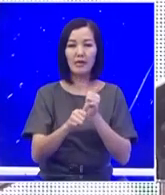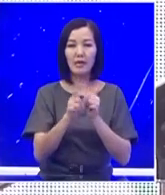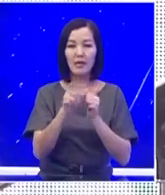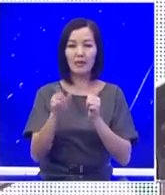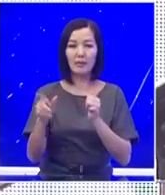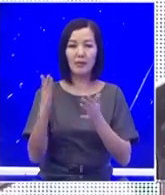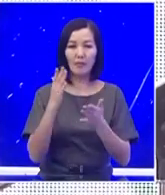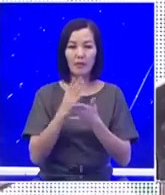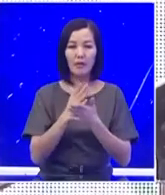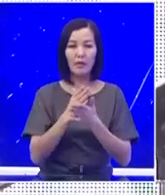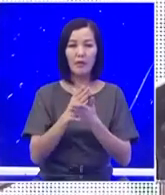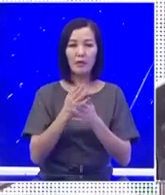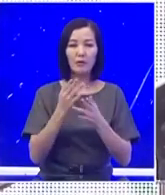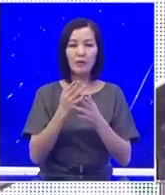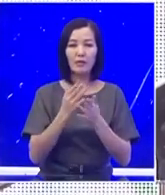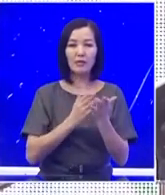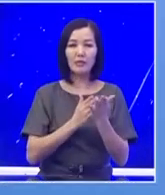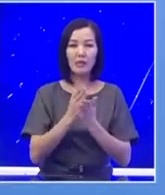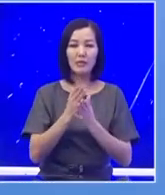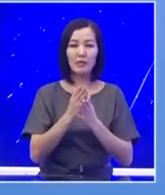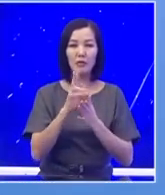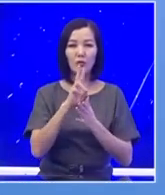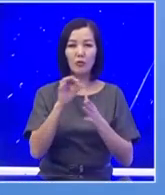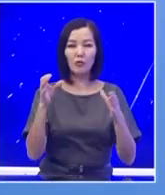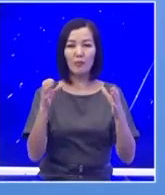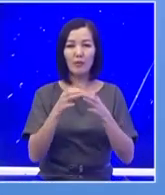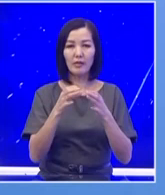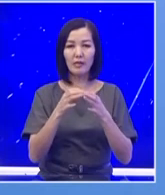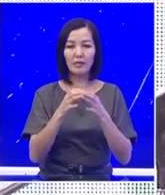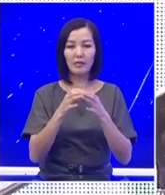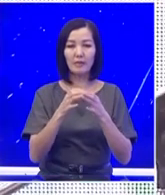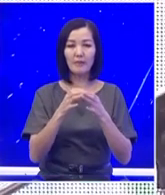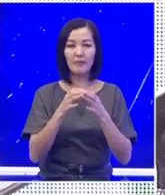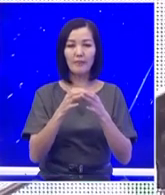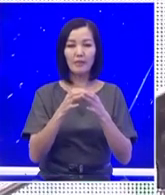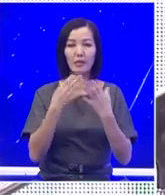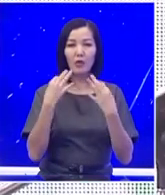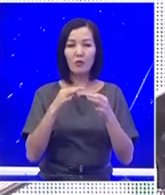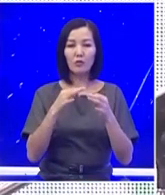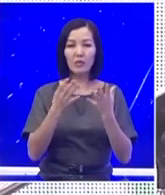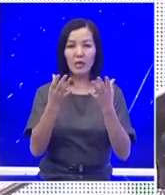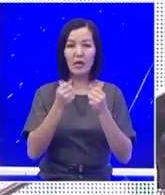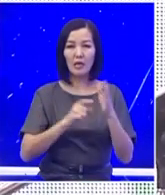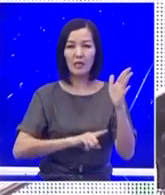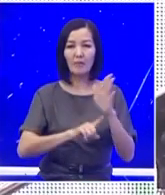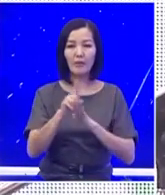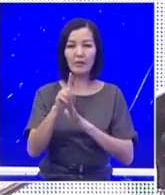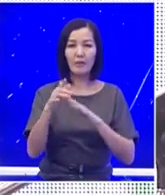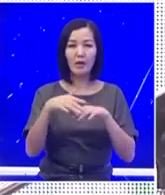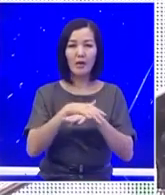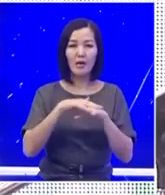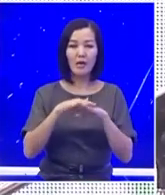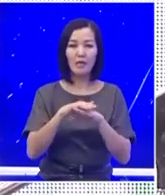мақсатымыз екені саяси доктринамызда баяндалған. Ел тәуелсіздігі халықтар арасындағы достық